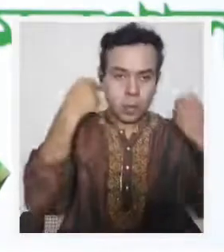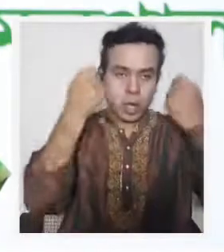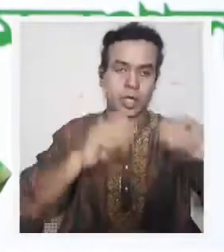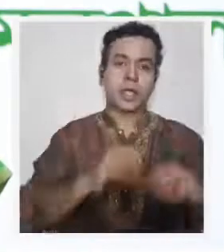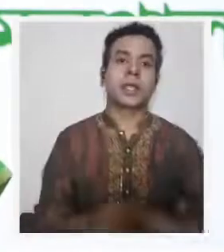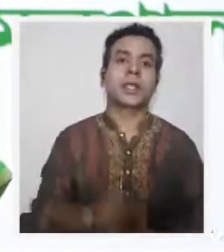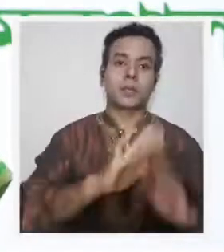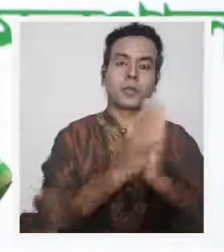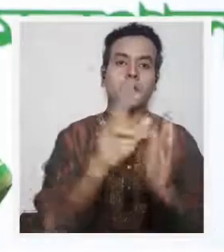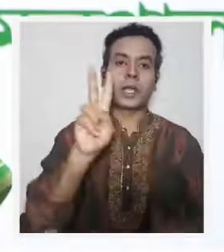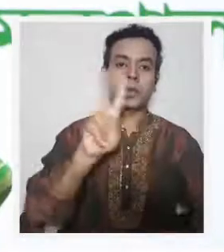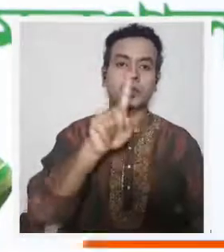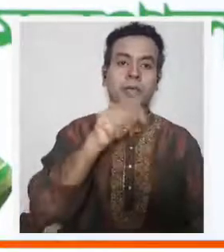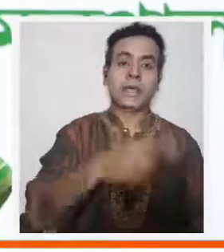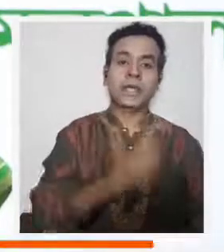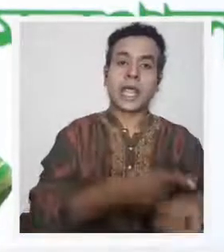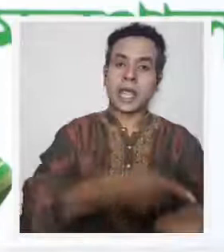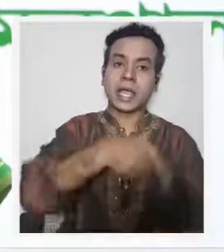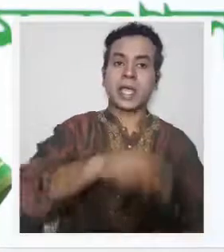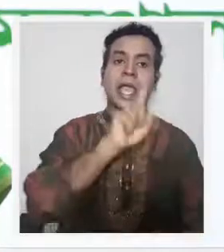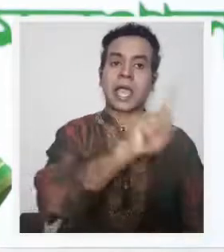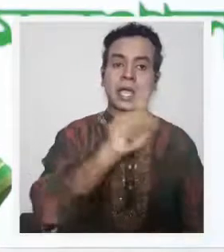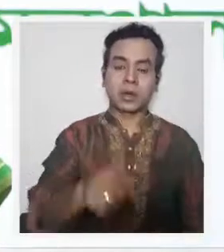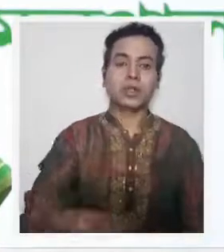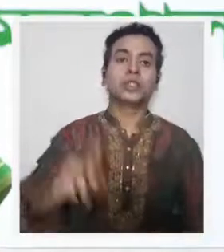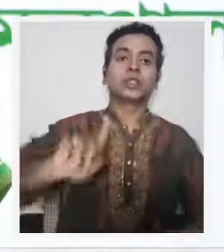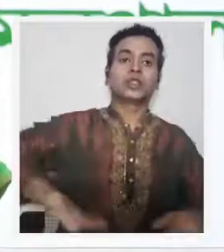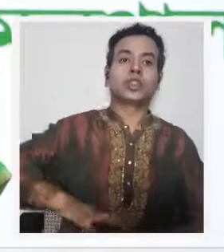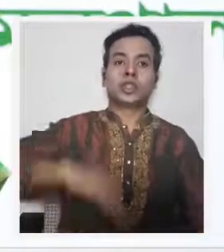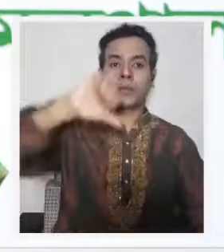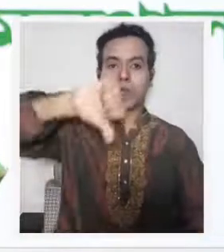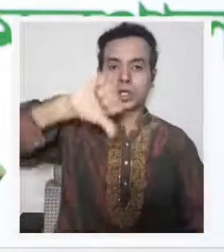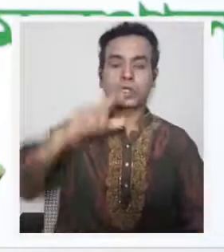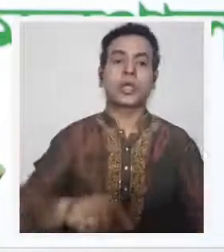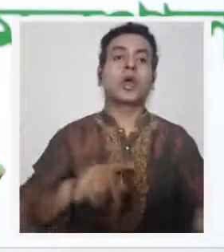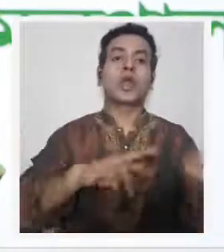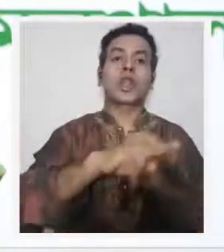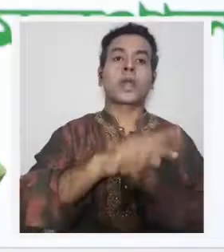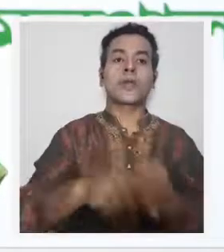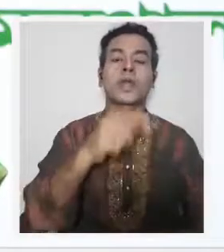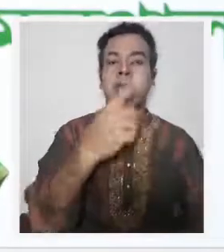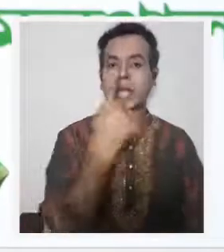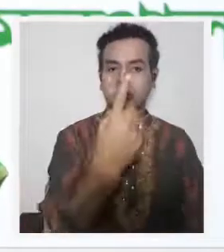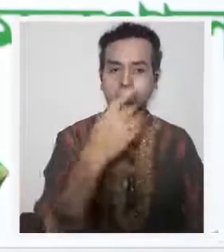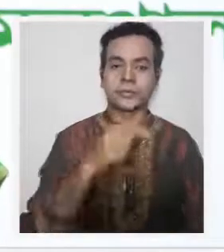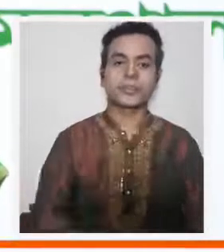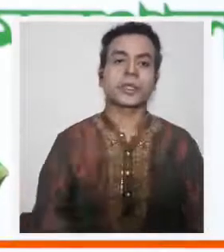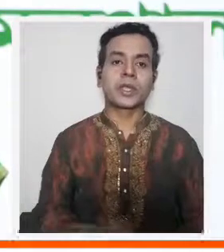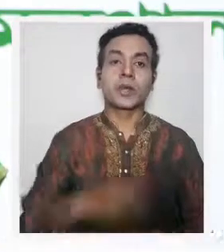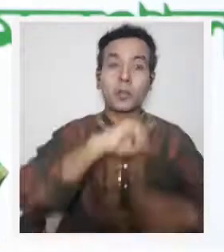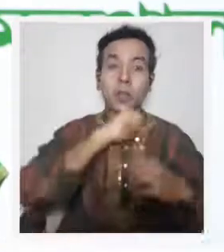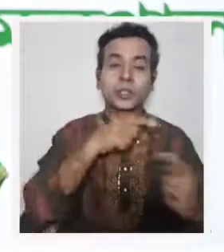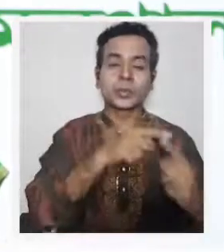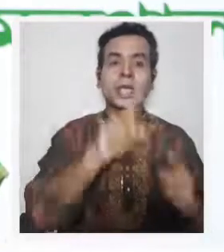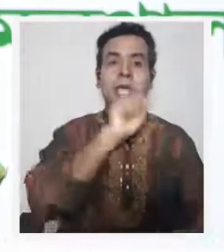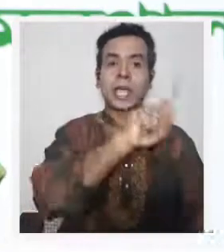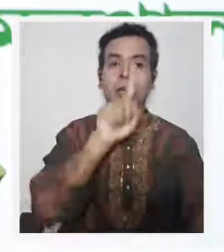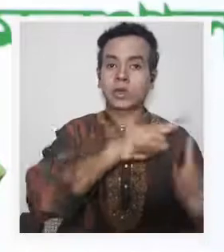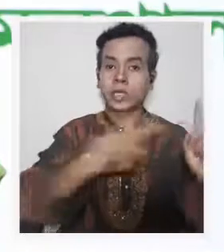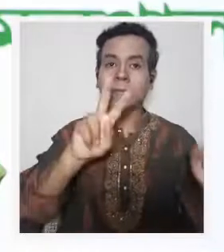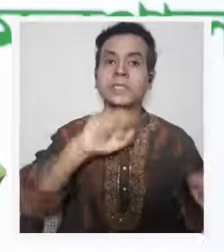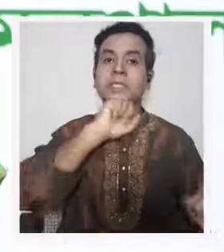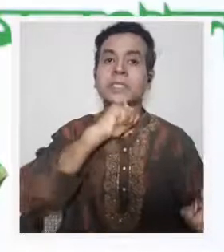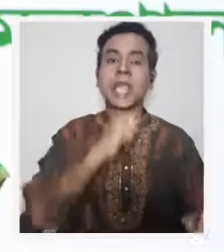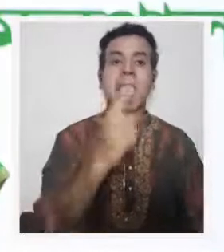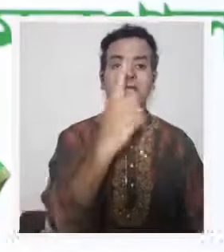21 জনের মধ্যে 16 জন পুরুষ, 5 জন নারী, এবং ঢাকা ডিভিশনে 11 জন, চট্টগ্রাম ডিভিশনে 9 জন, রংপুর